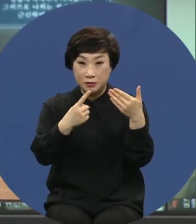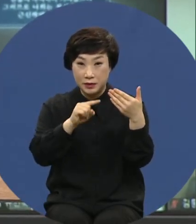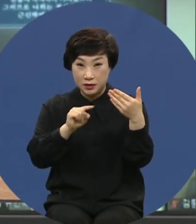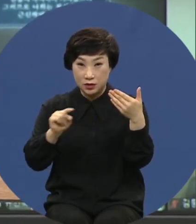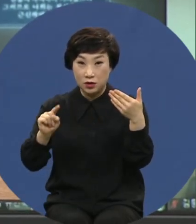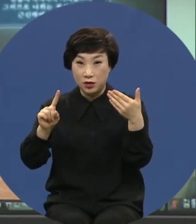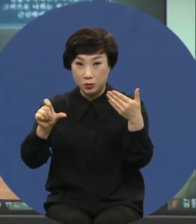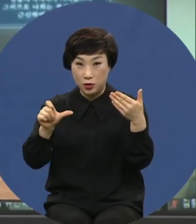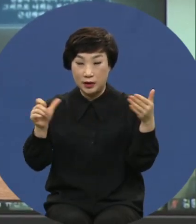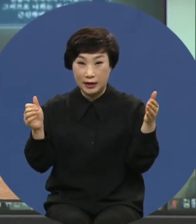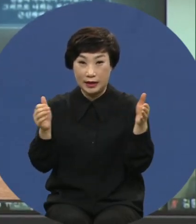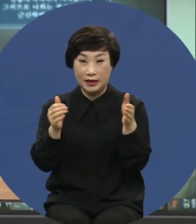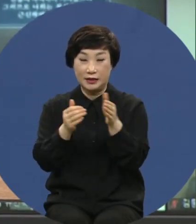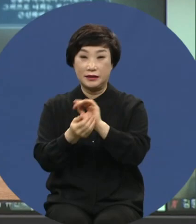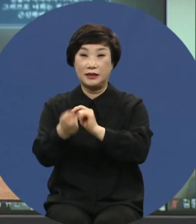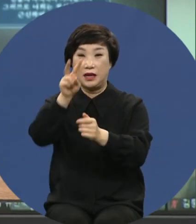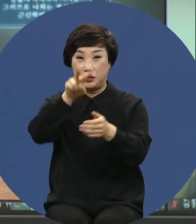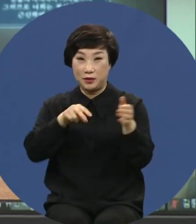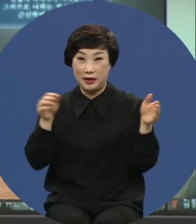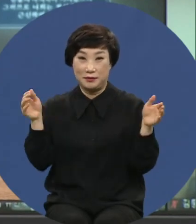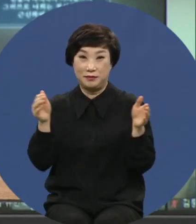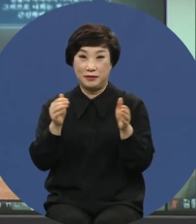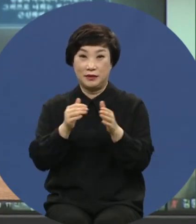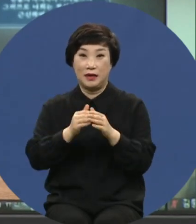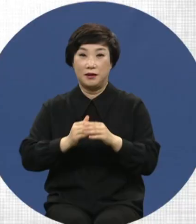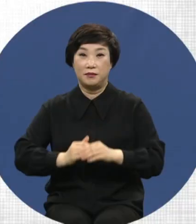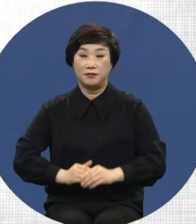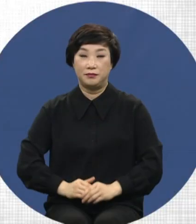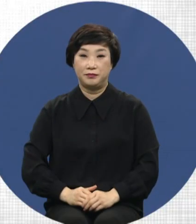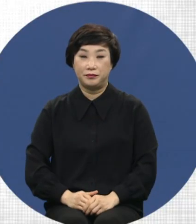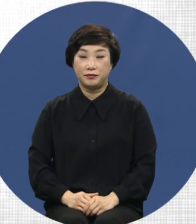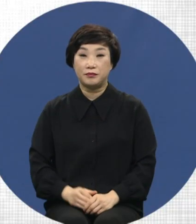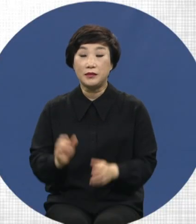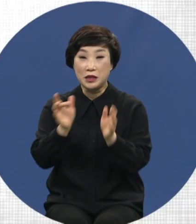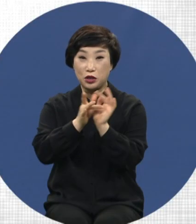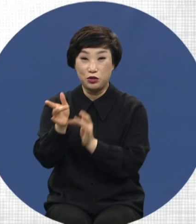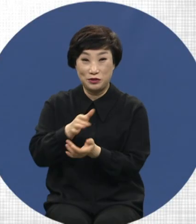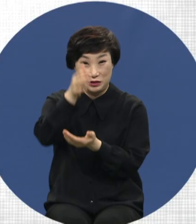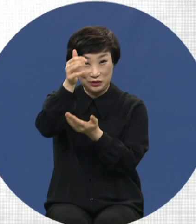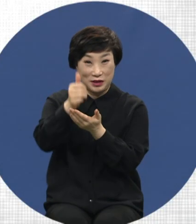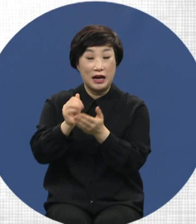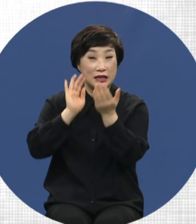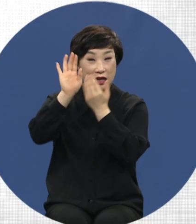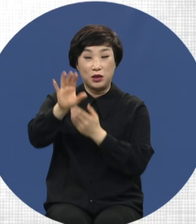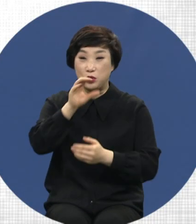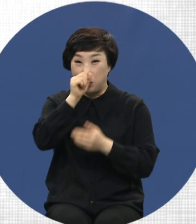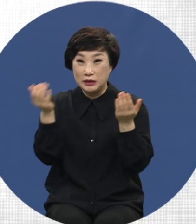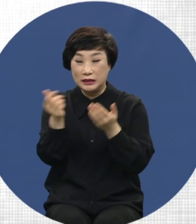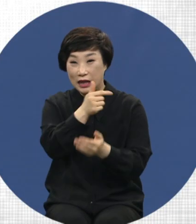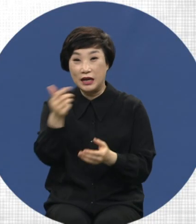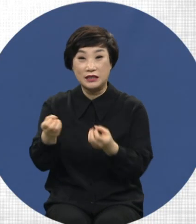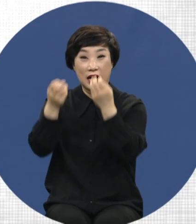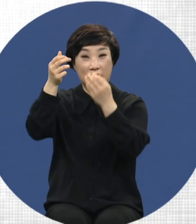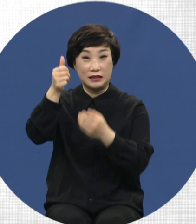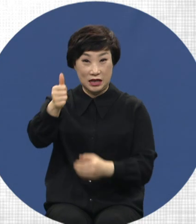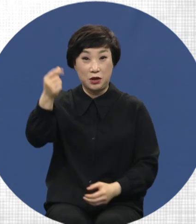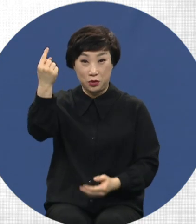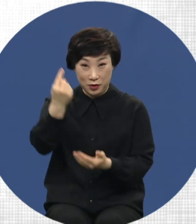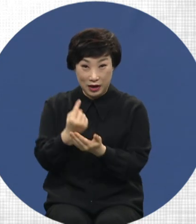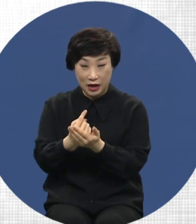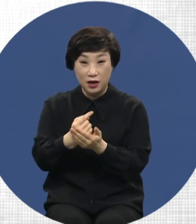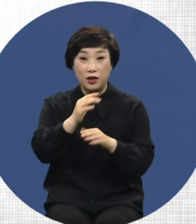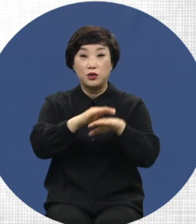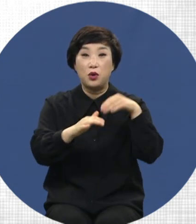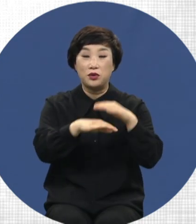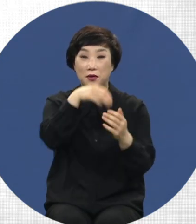11절에서 15절까지를 대독합니다. 그리스도께서 장래의 좋은 일의 대제사장으로 오사